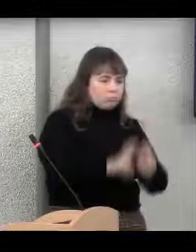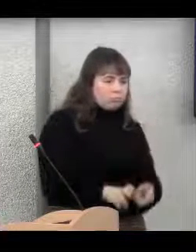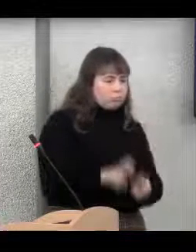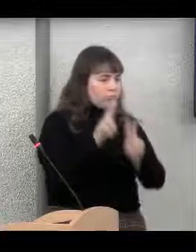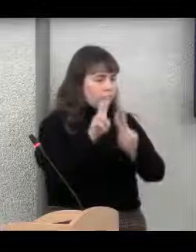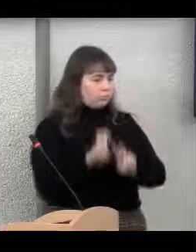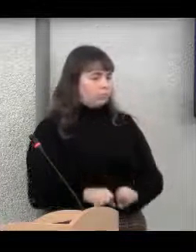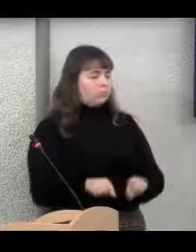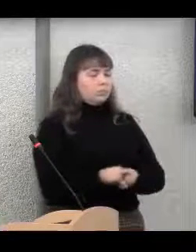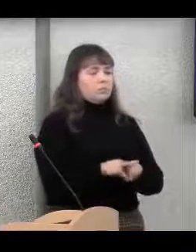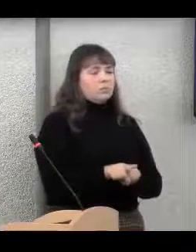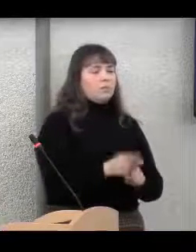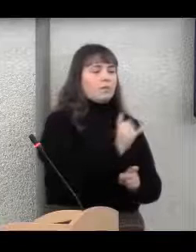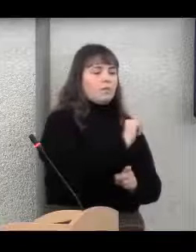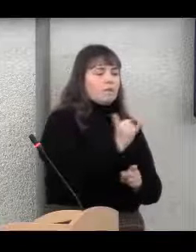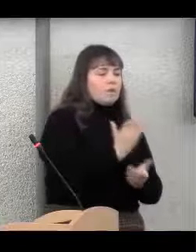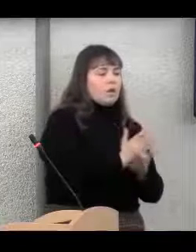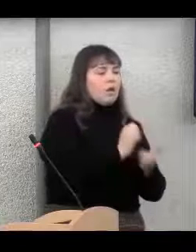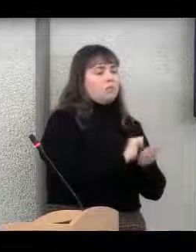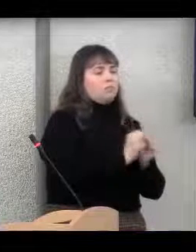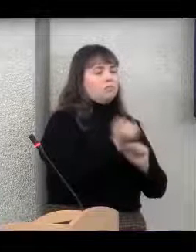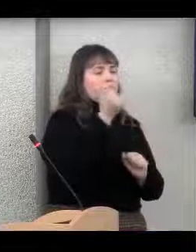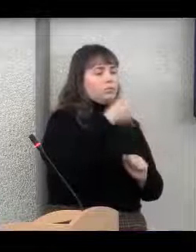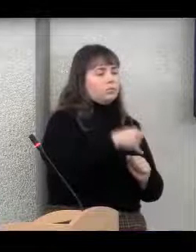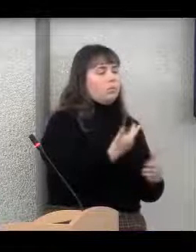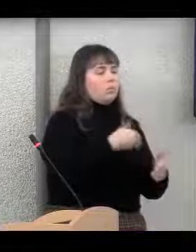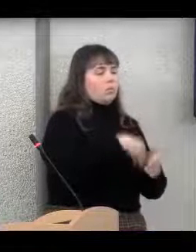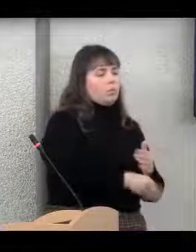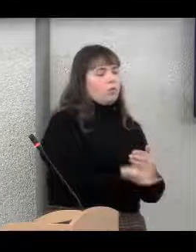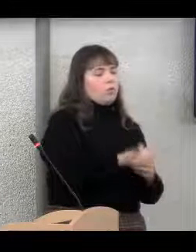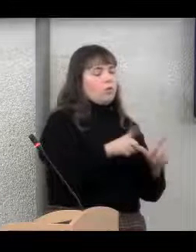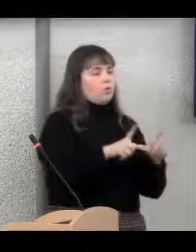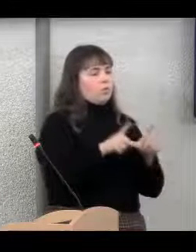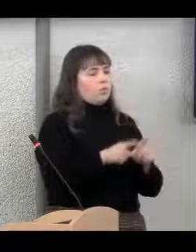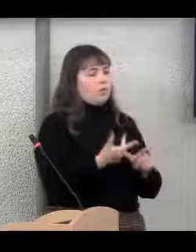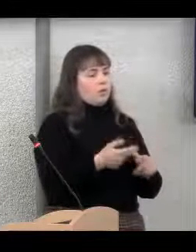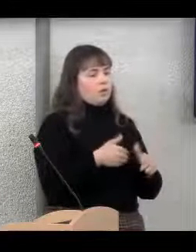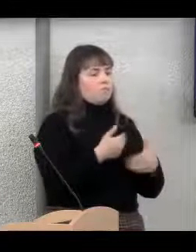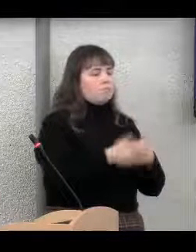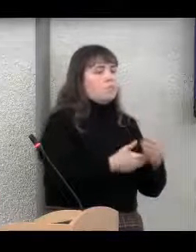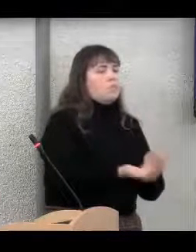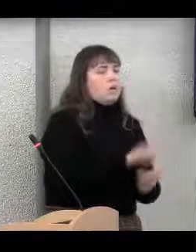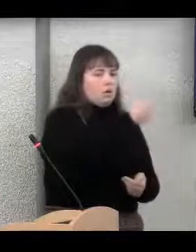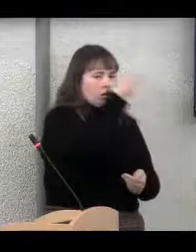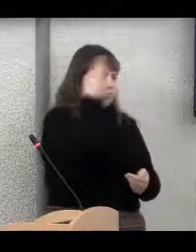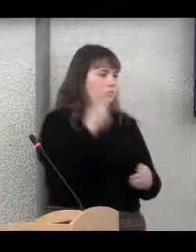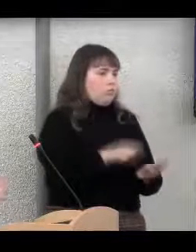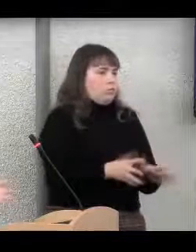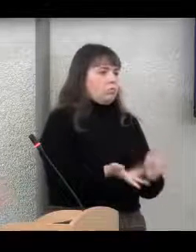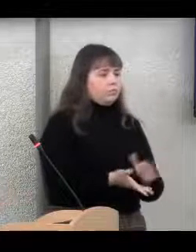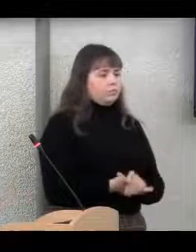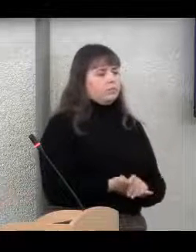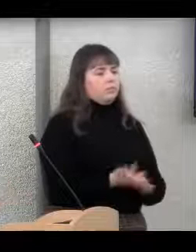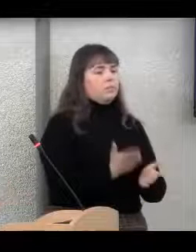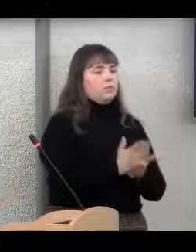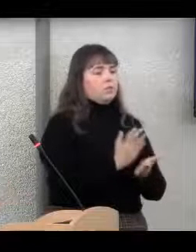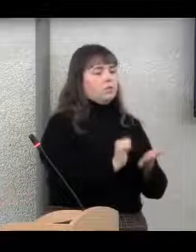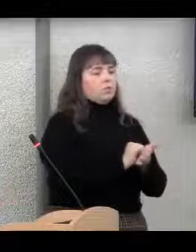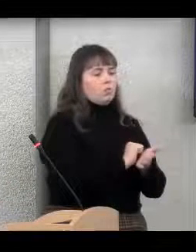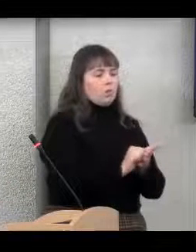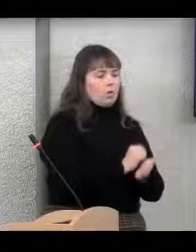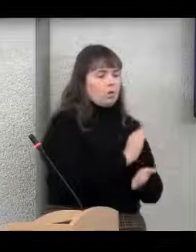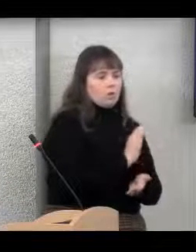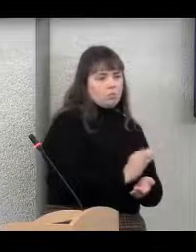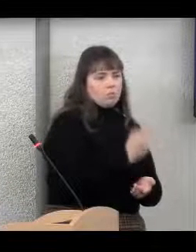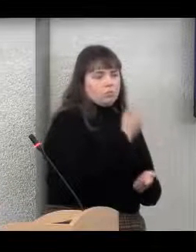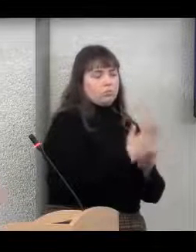taip pat vertinant anglies kaupimo ūkininkavimo potencialą Lietuvoje. Šios analizės yra pirmieji dokumentai, tokio tipo dokumentai lietuvių